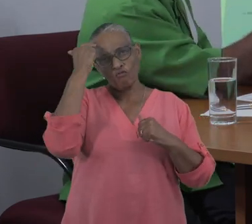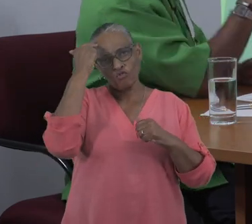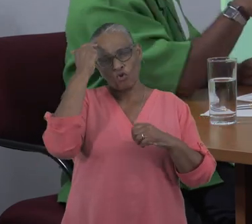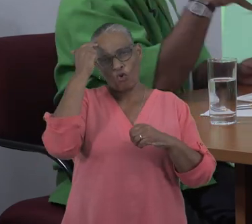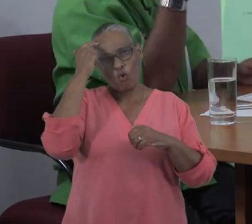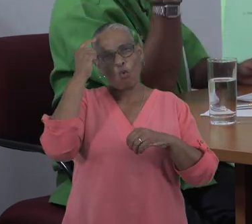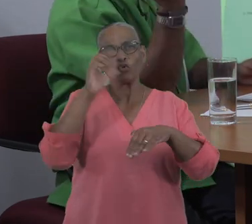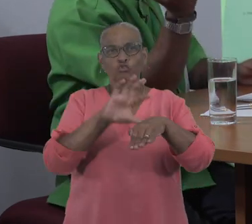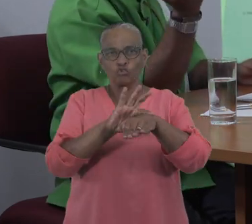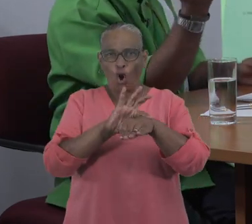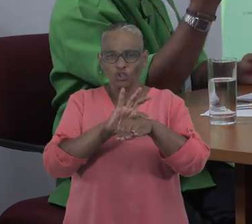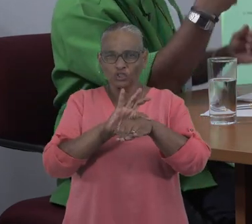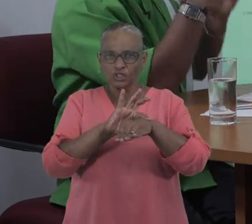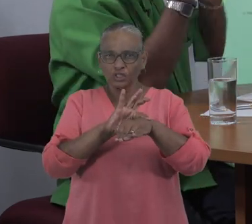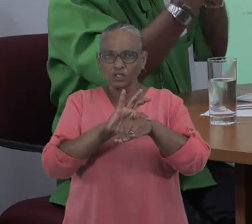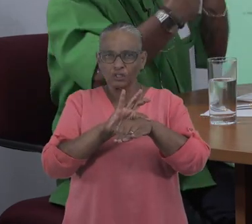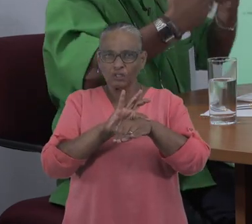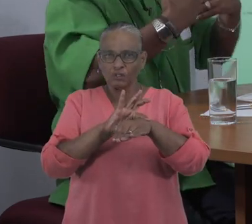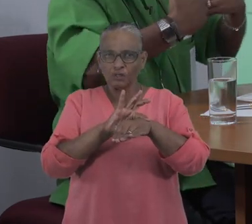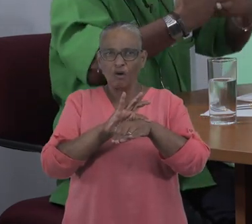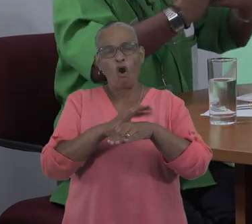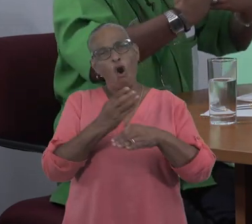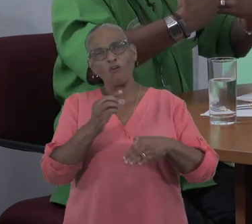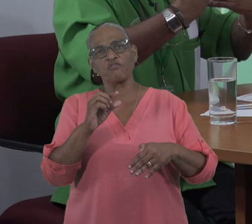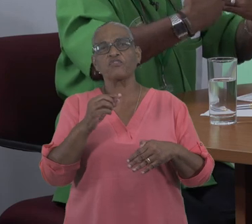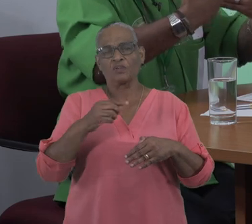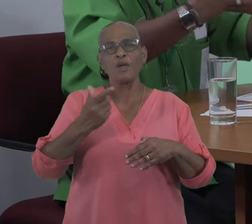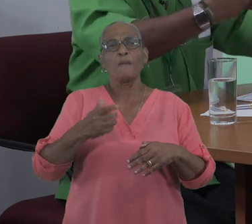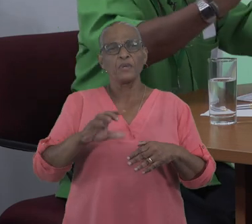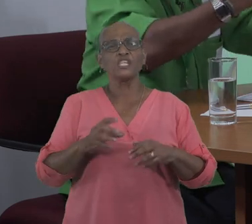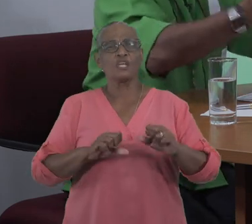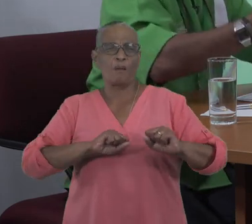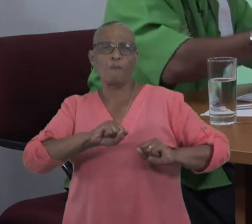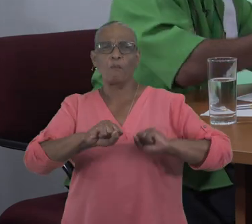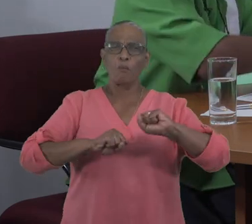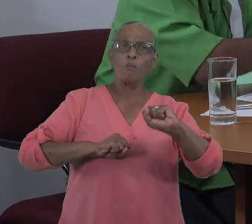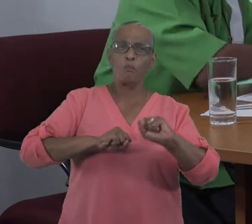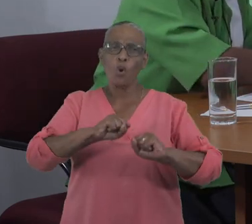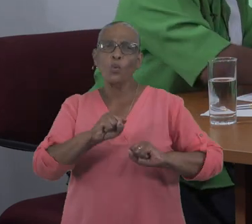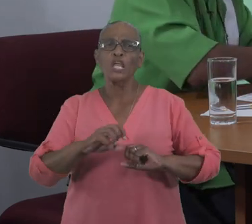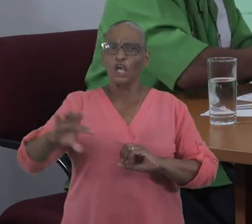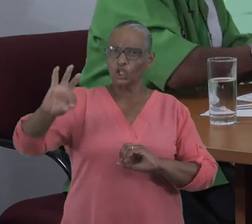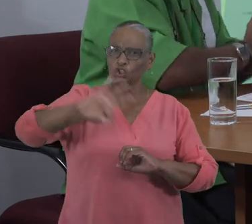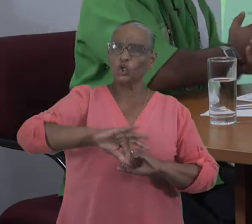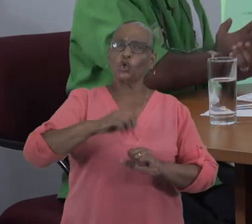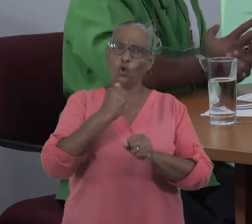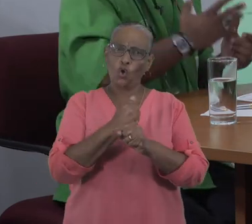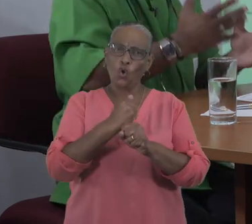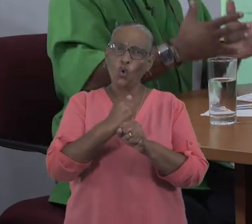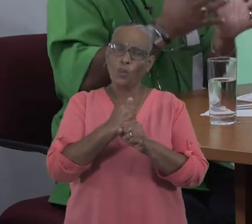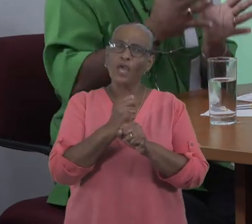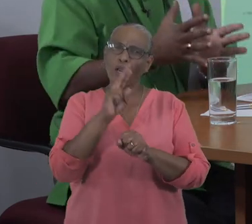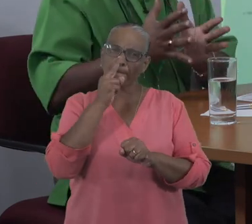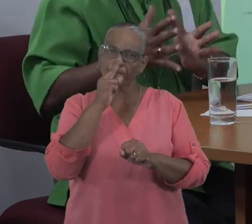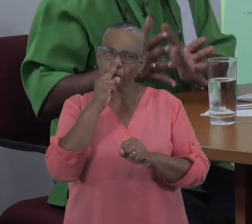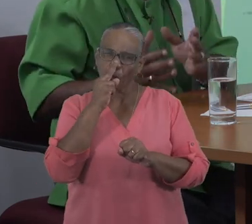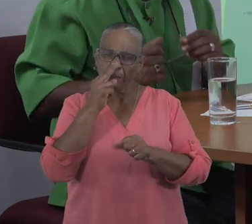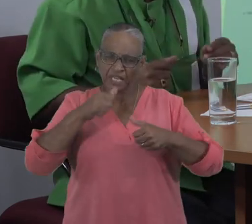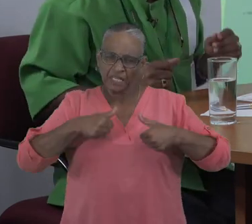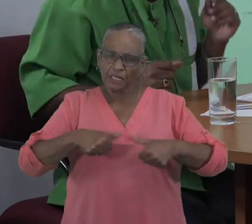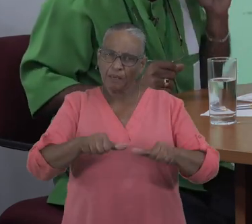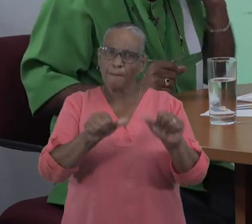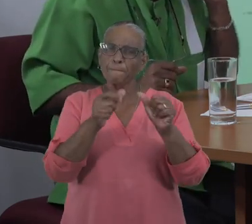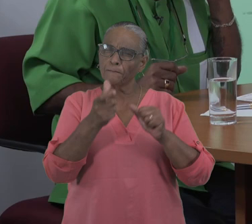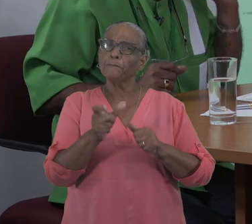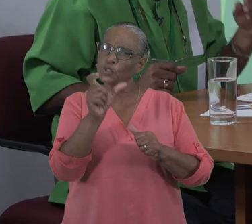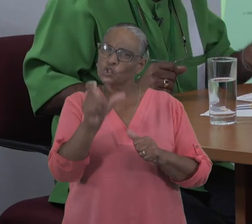neurologisch gedeelte, je doet fysiotherapie, je kan herstellen. Mekasma kan ook een tien, zo moro boem, maar je komt terug in de maatschappij. Ja. Maar natuurlijk, de tijd is